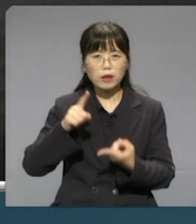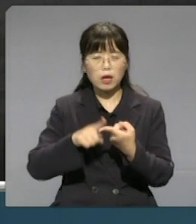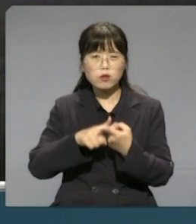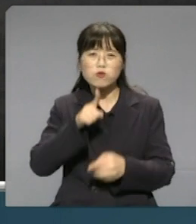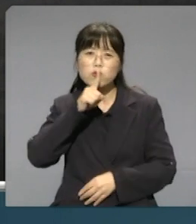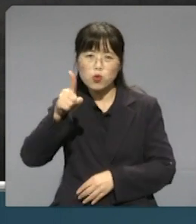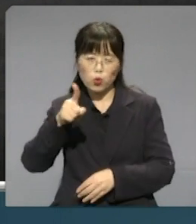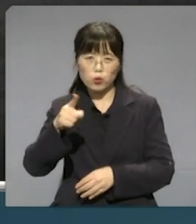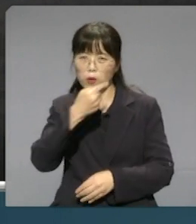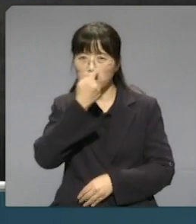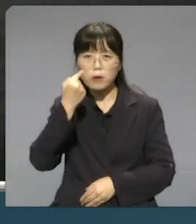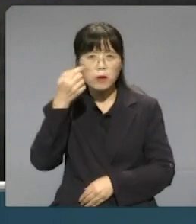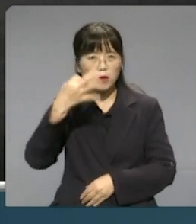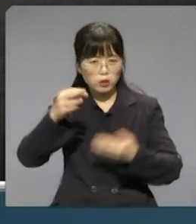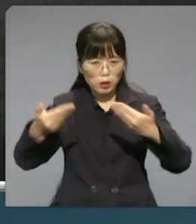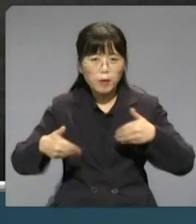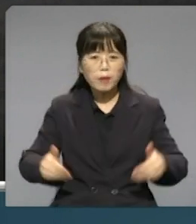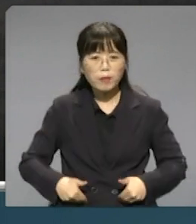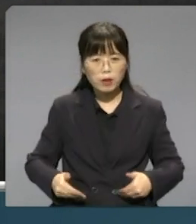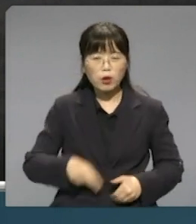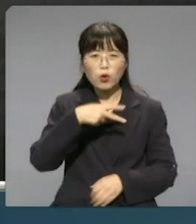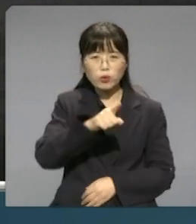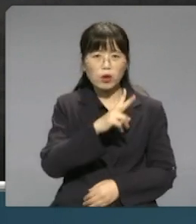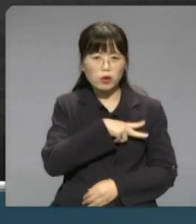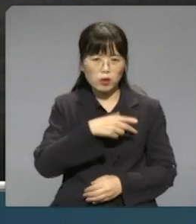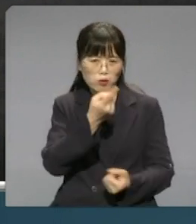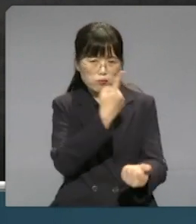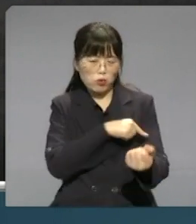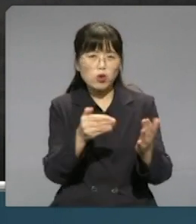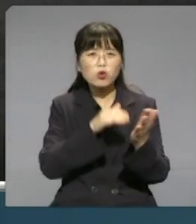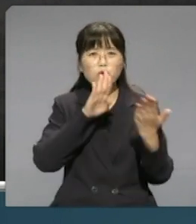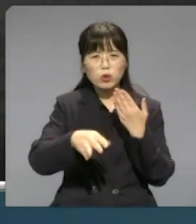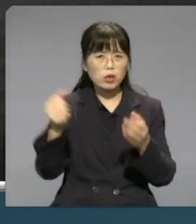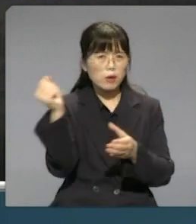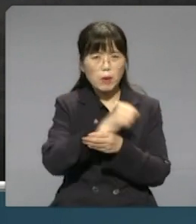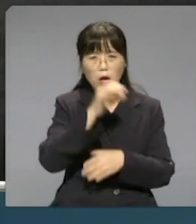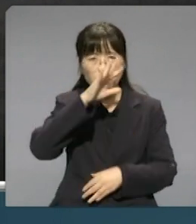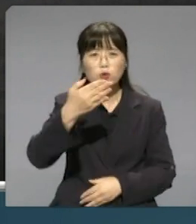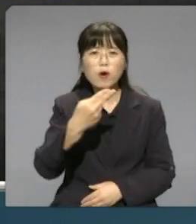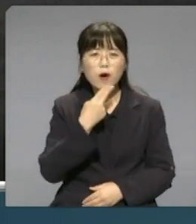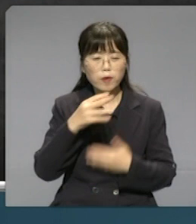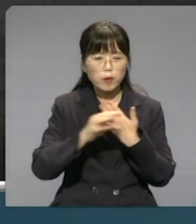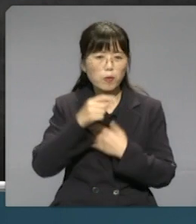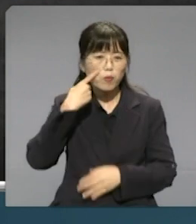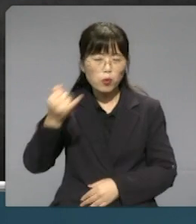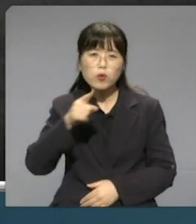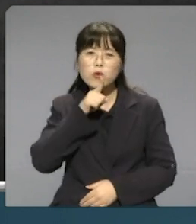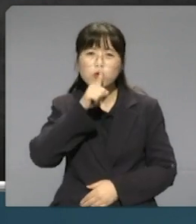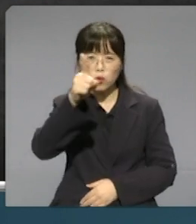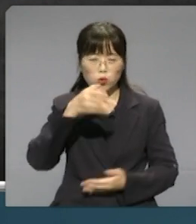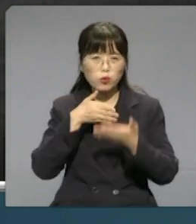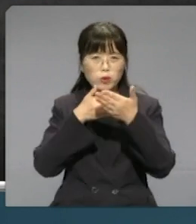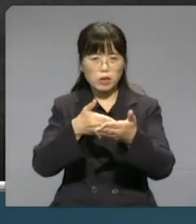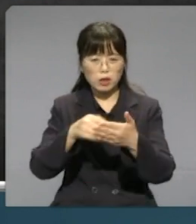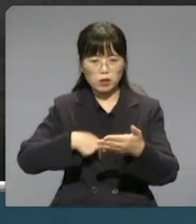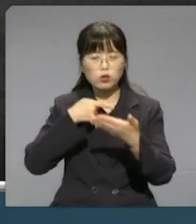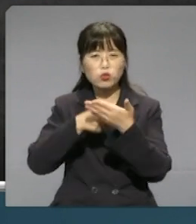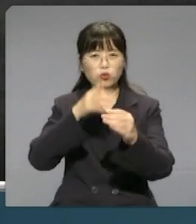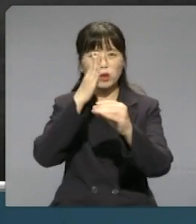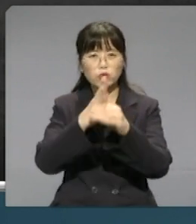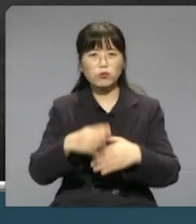보고 서영교 의원은 자격을 먼저 박탈한 뒤 이를 받아들일 수 없다면 부모 측에서 소송을 제기해야 한다는